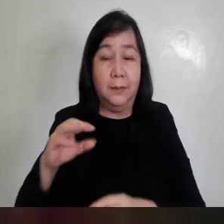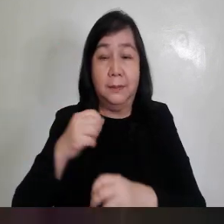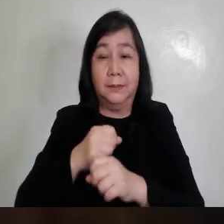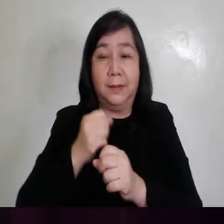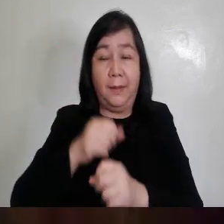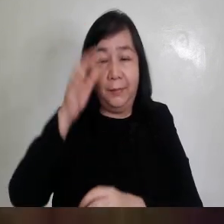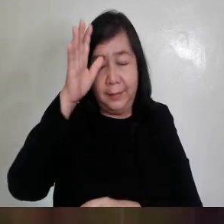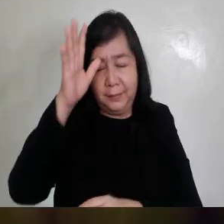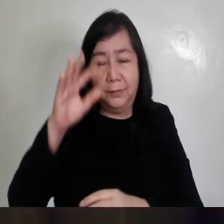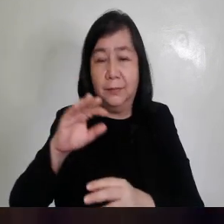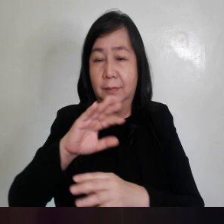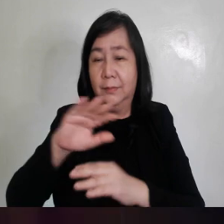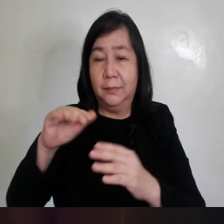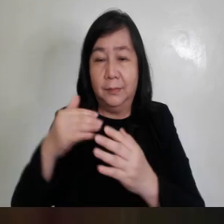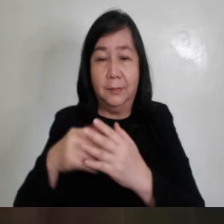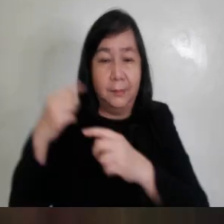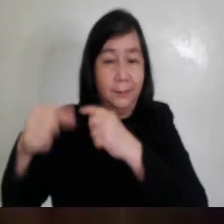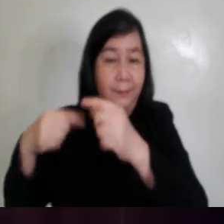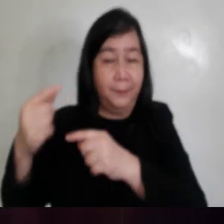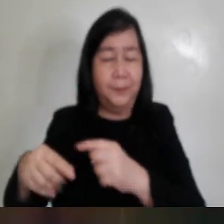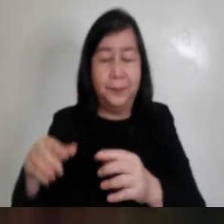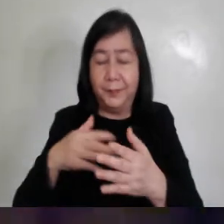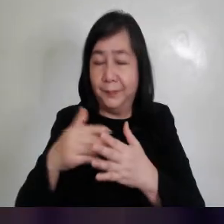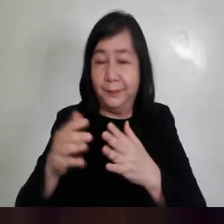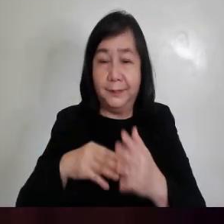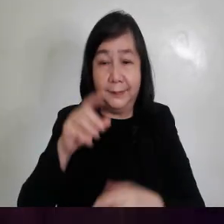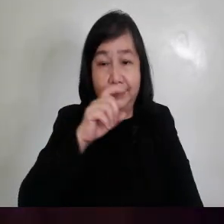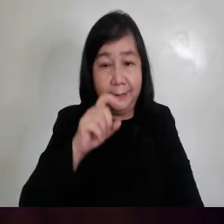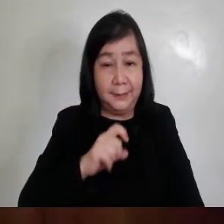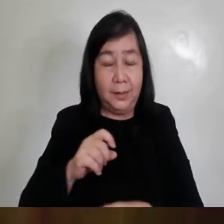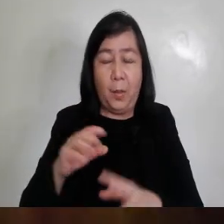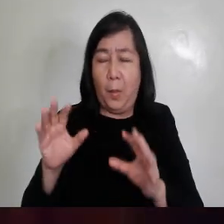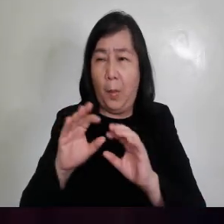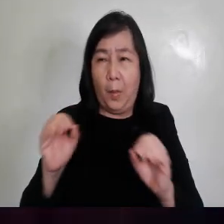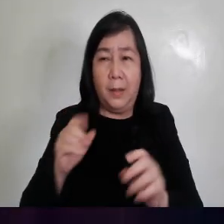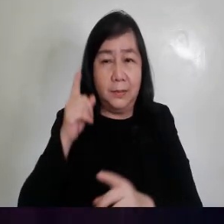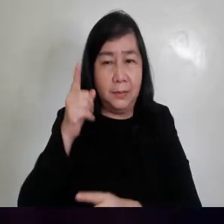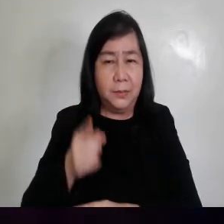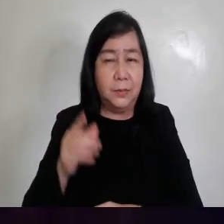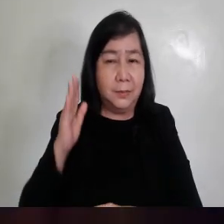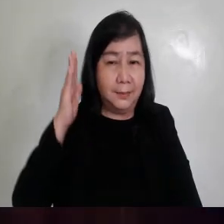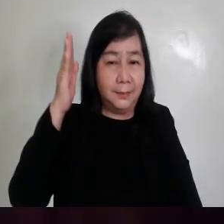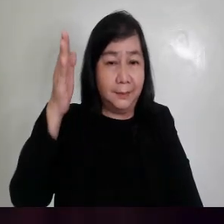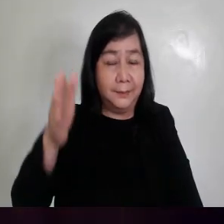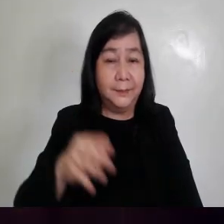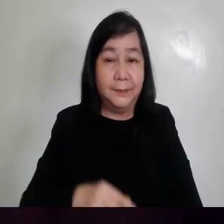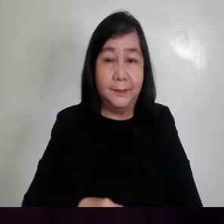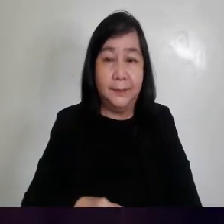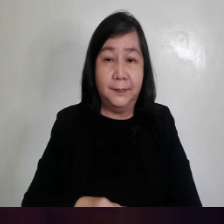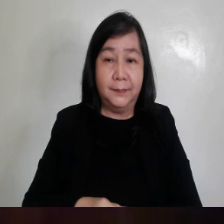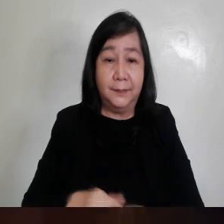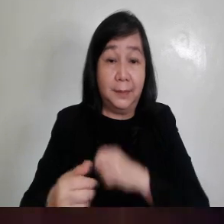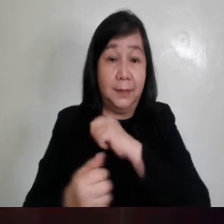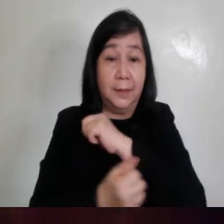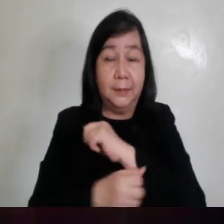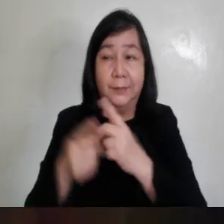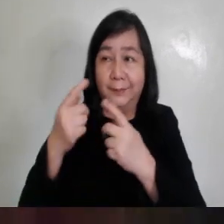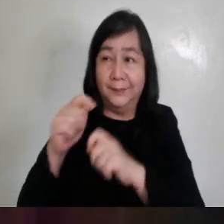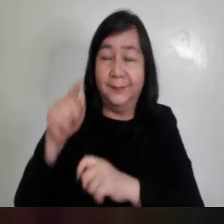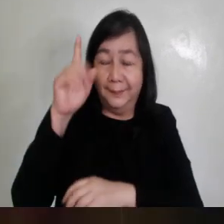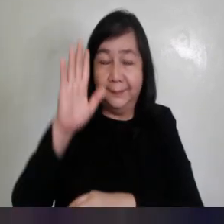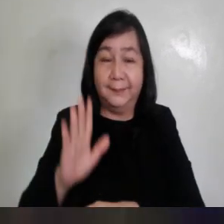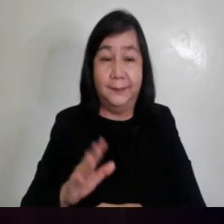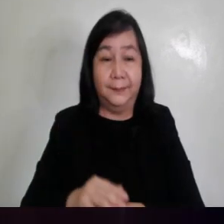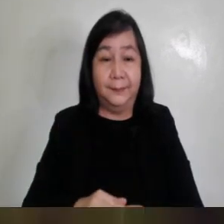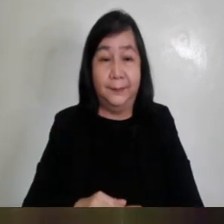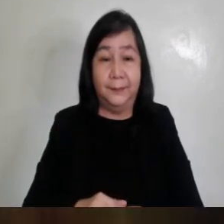gagawin siyang ama ng maraming bansa. Sa kabila ng kanyang katandaan at kawalan ng kasiguraduhan sa hinaharap, lubos siyang nagtiwala